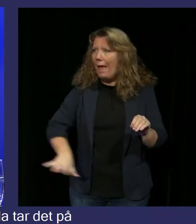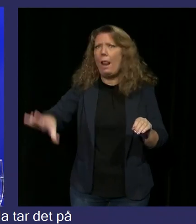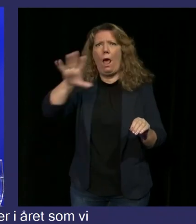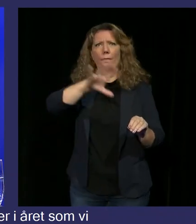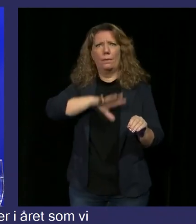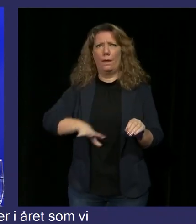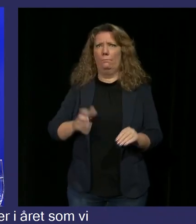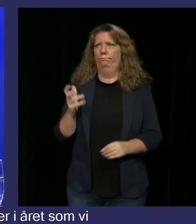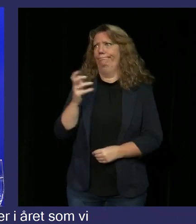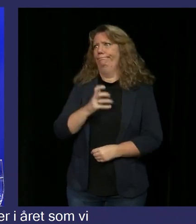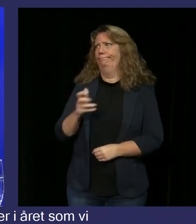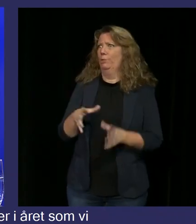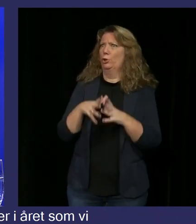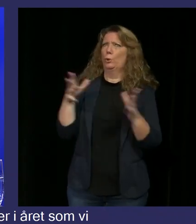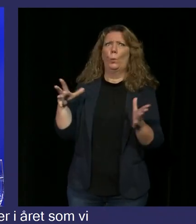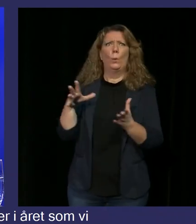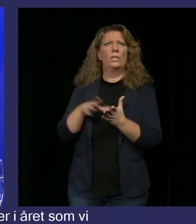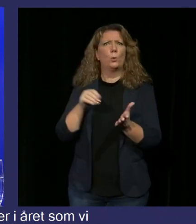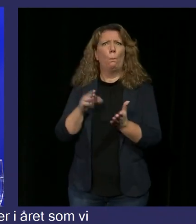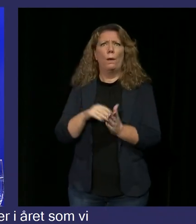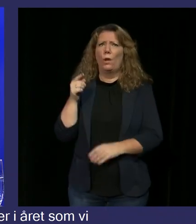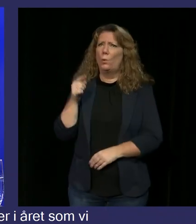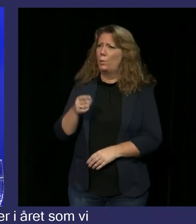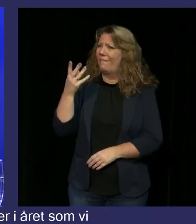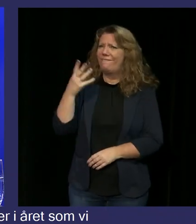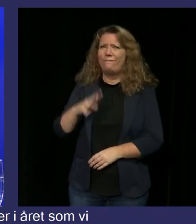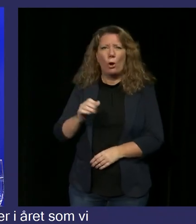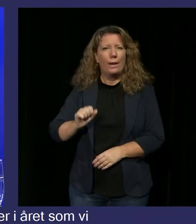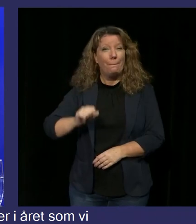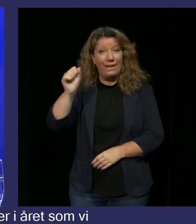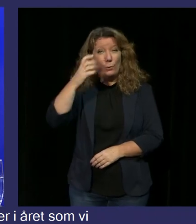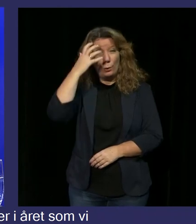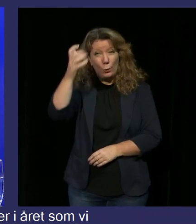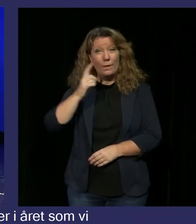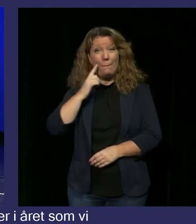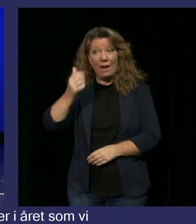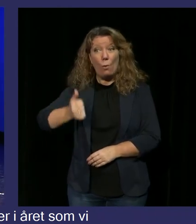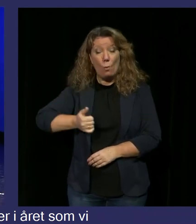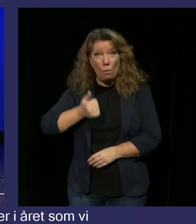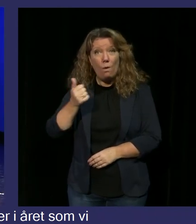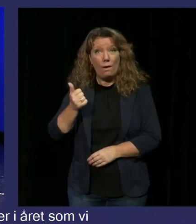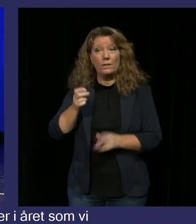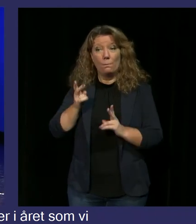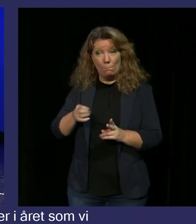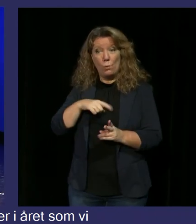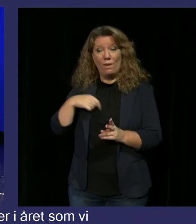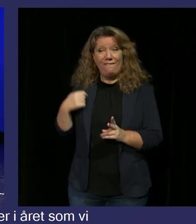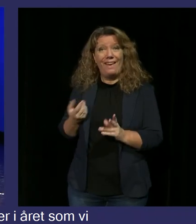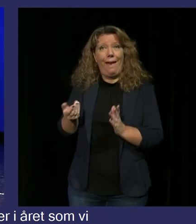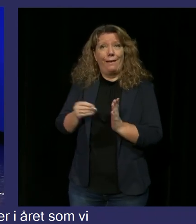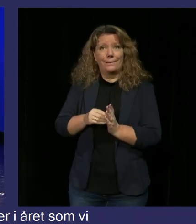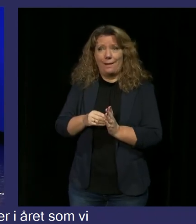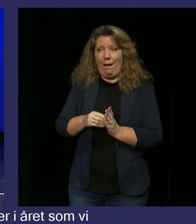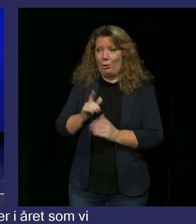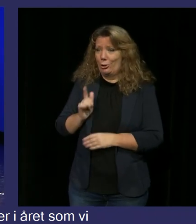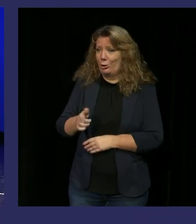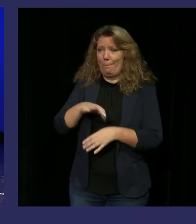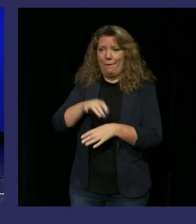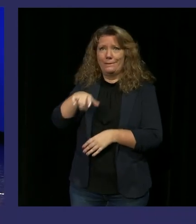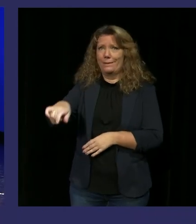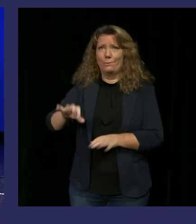store. Altså, det kan jo bli 140 millioner kroner i året som vi bruker ekstra på pasienter som ikke er forberedt til